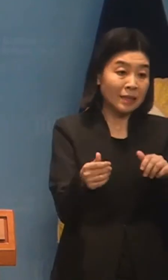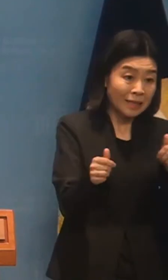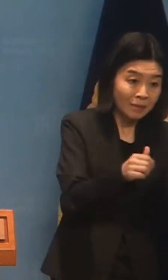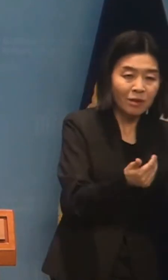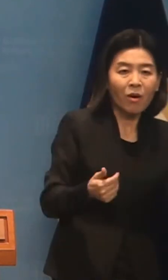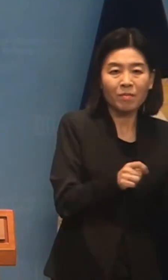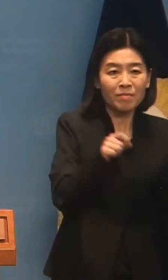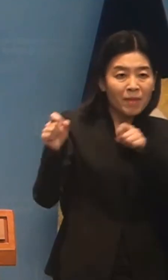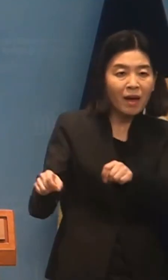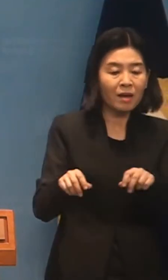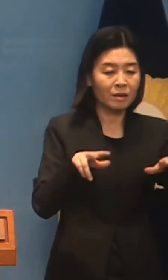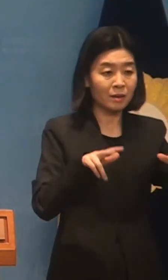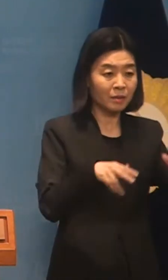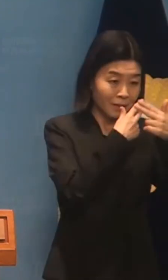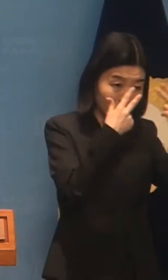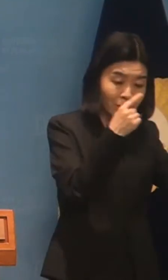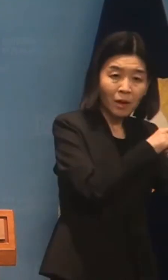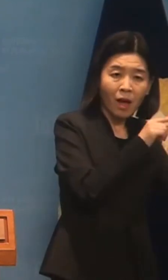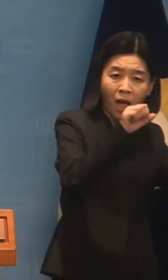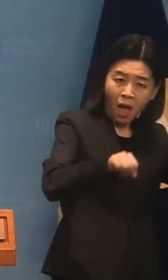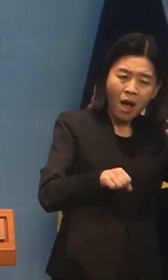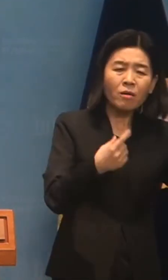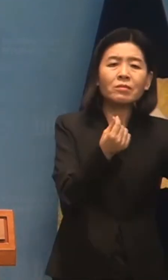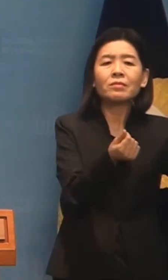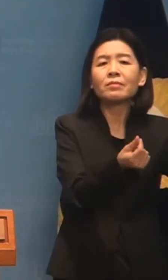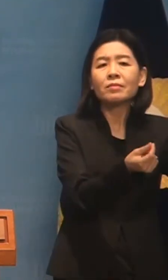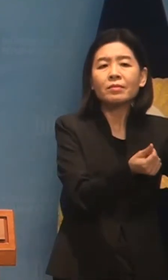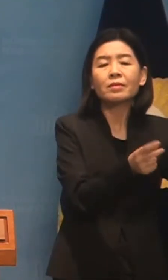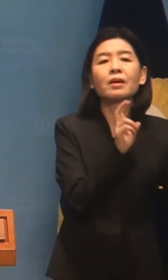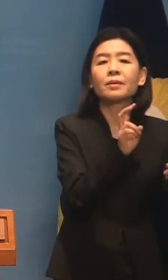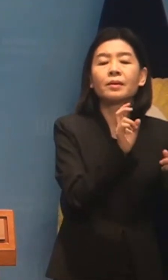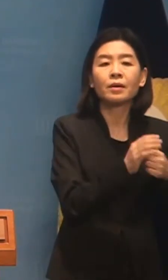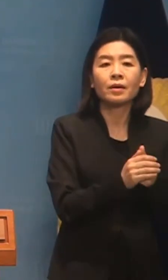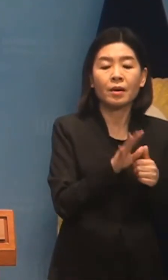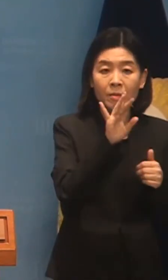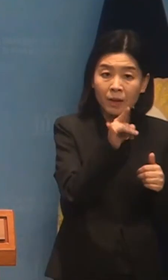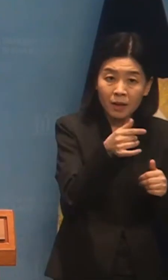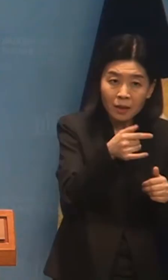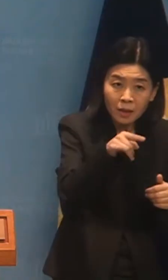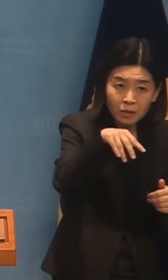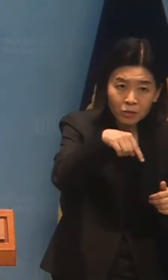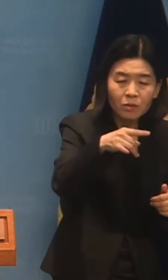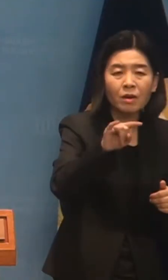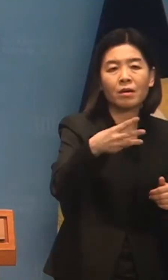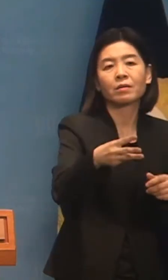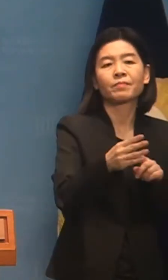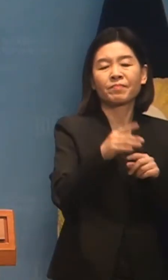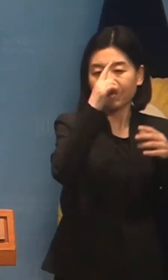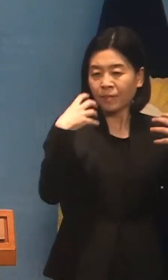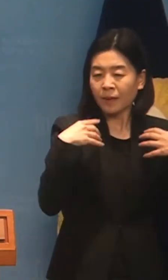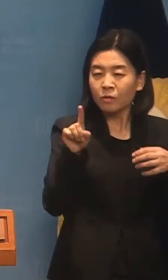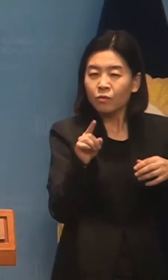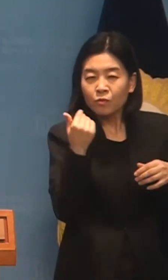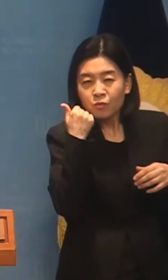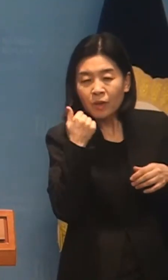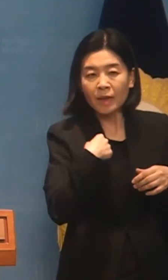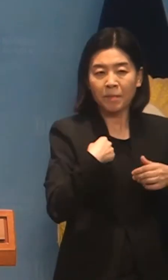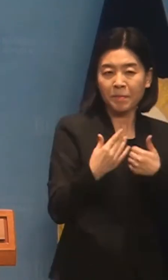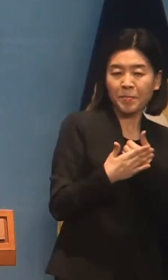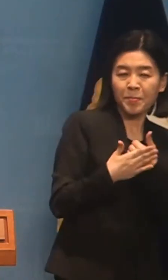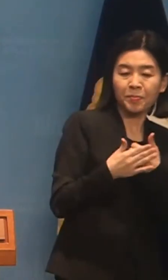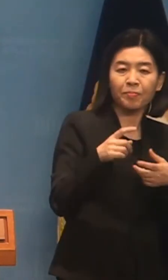민주당의 행태와 유사하지 않습니까? 베네수엘라는 정권의 입맛에 맞는 판결이